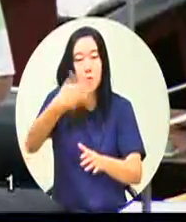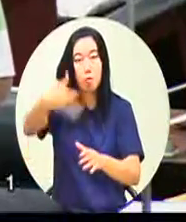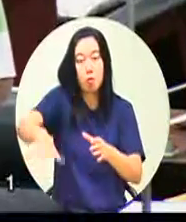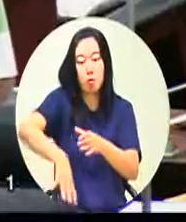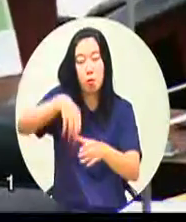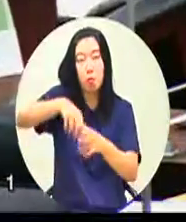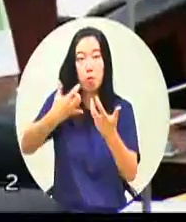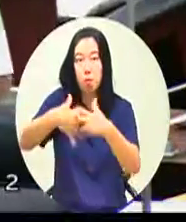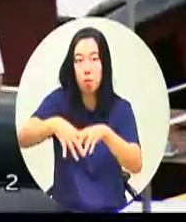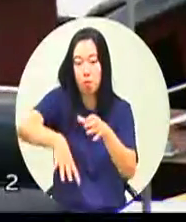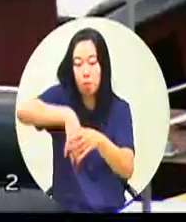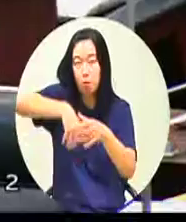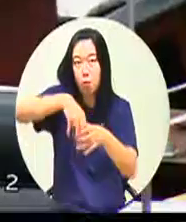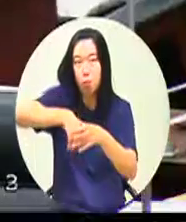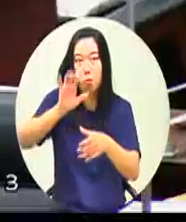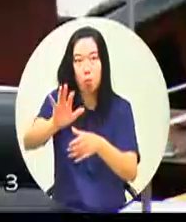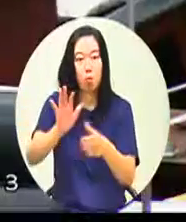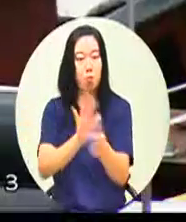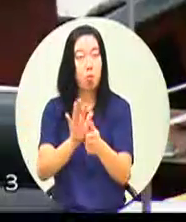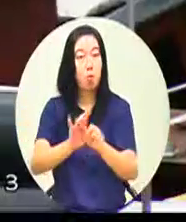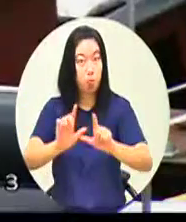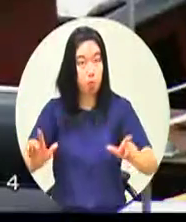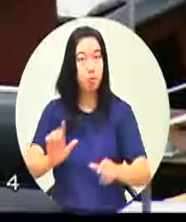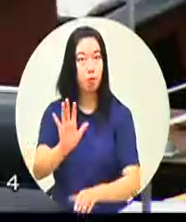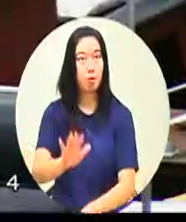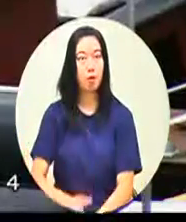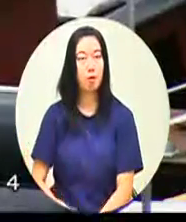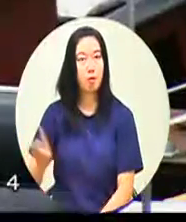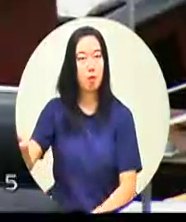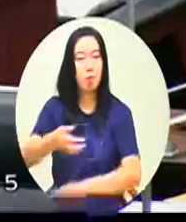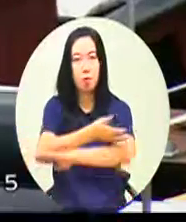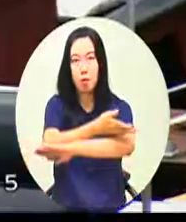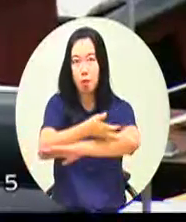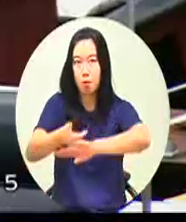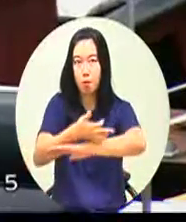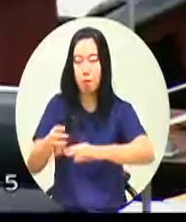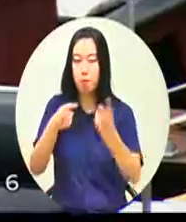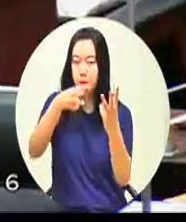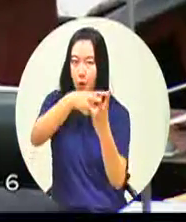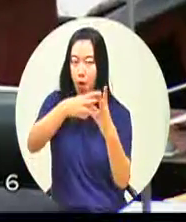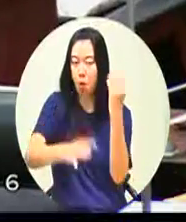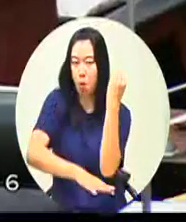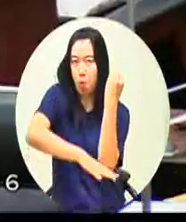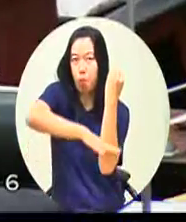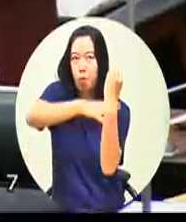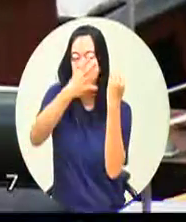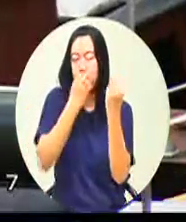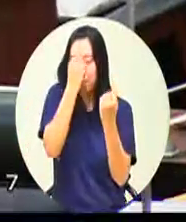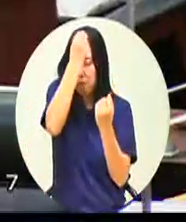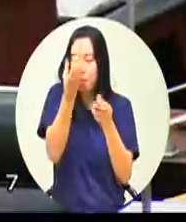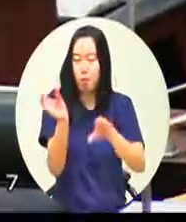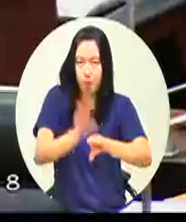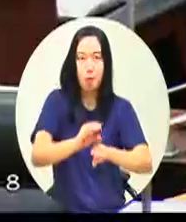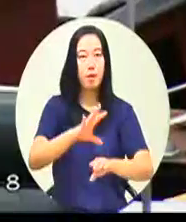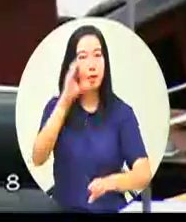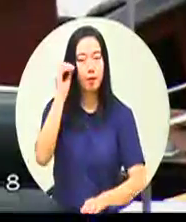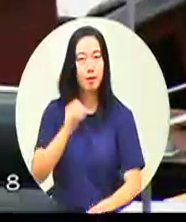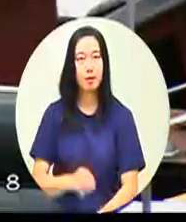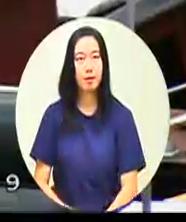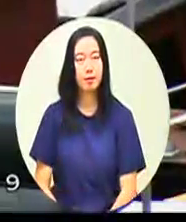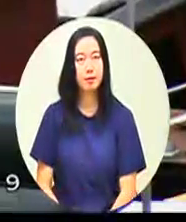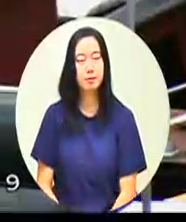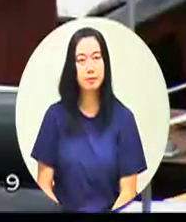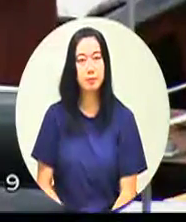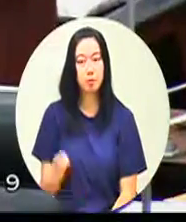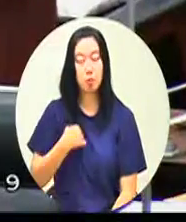啦。那无迄个抽水站，我相信溪州这道饮水会更加清畅。但是伊这道本身吼